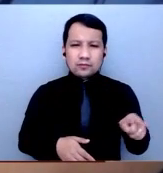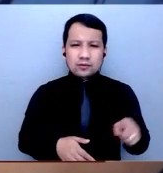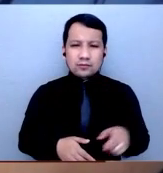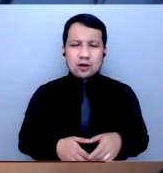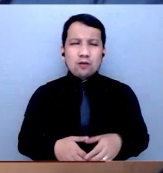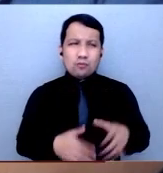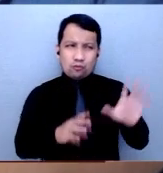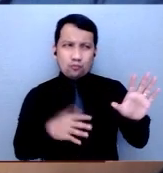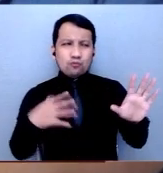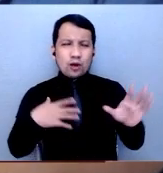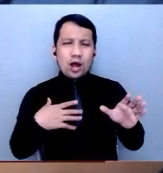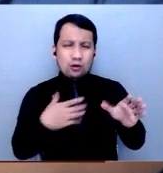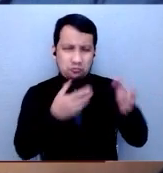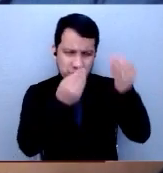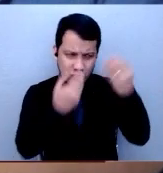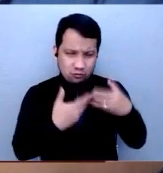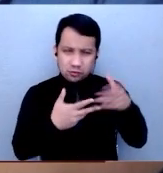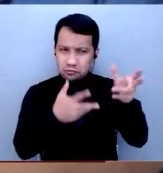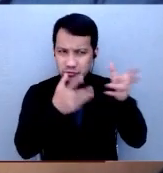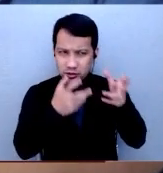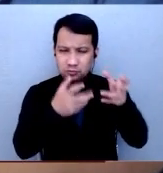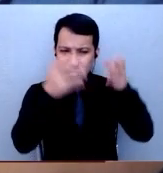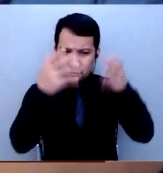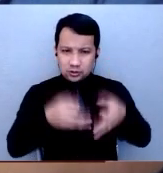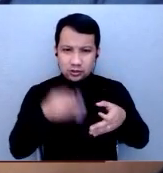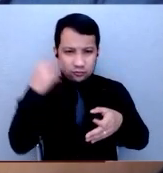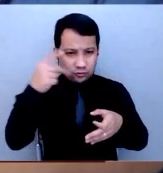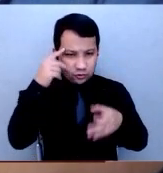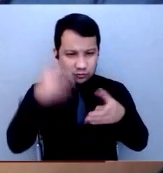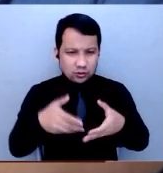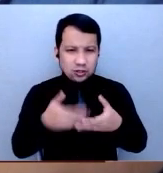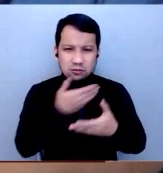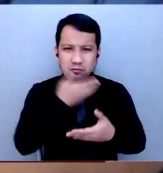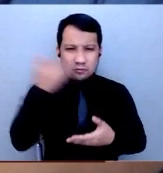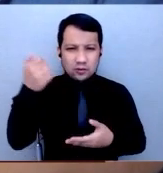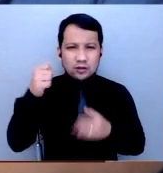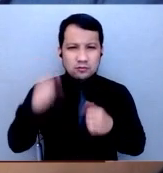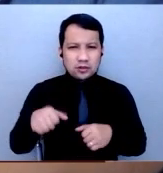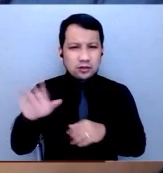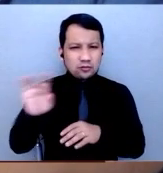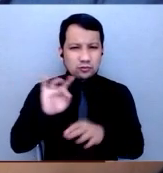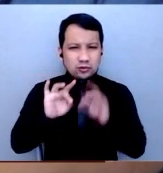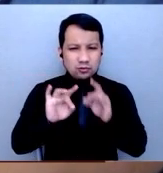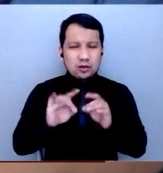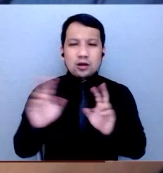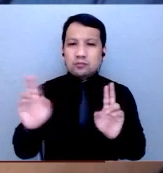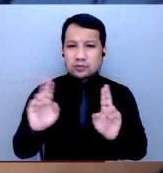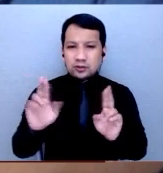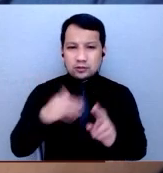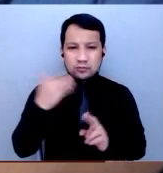desisyon ng kanilang partido. Pinag-aaralan daw nila ang best possible option at abangan na lang ang